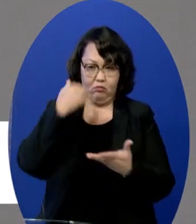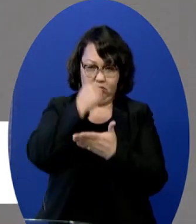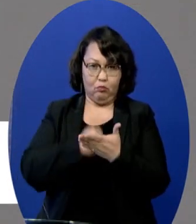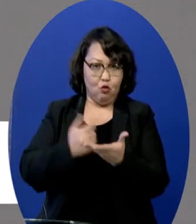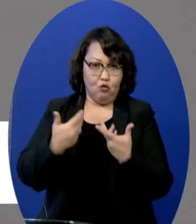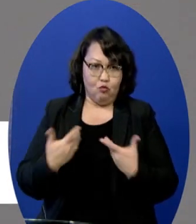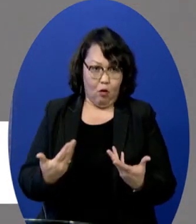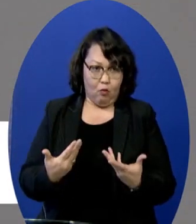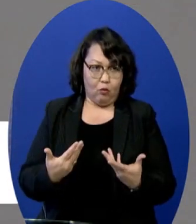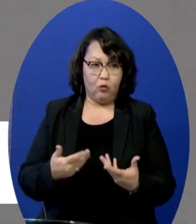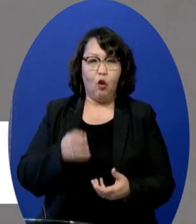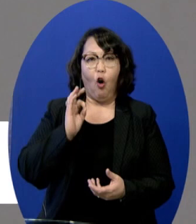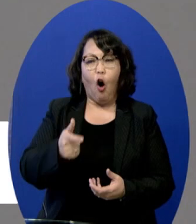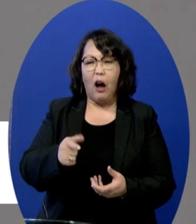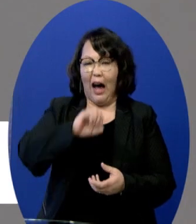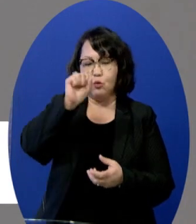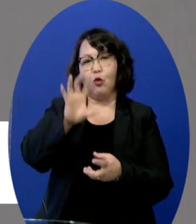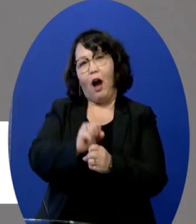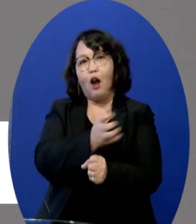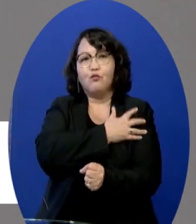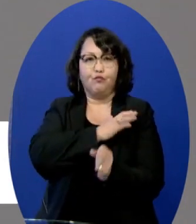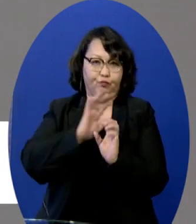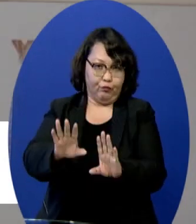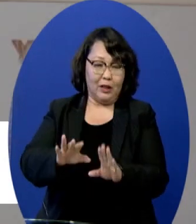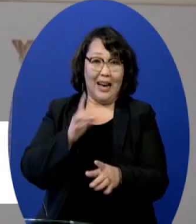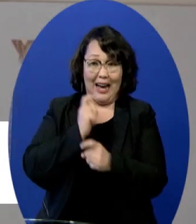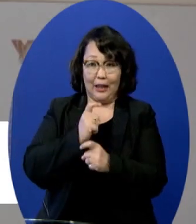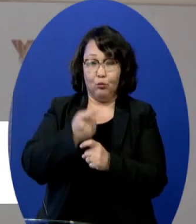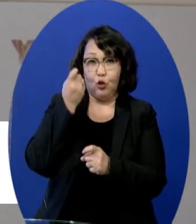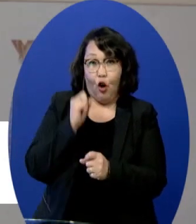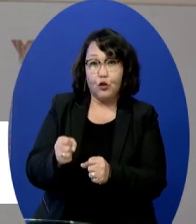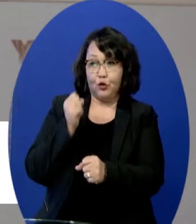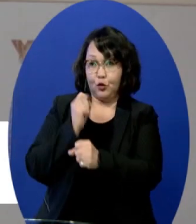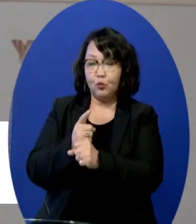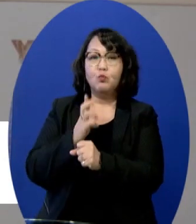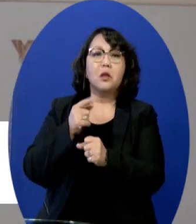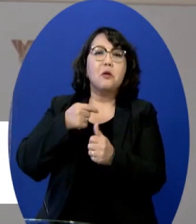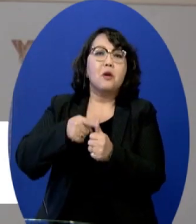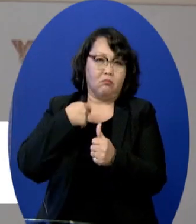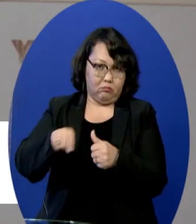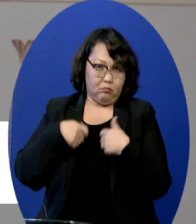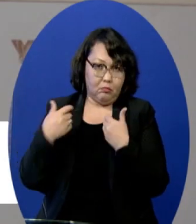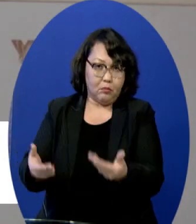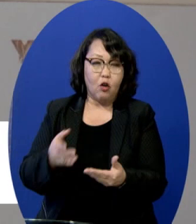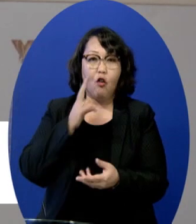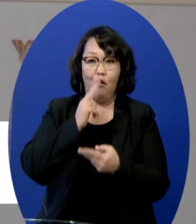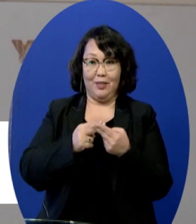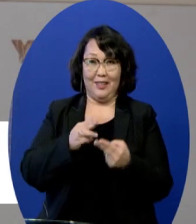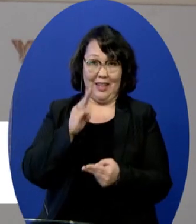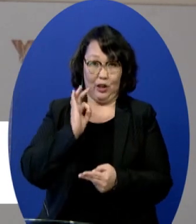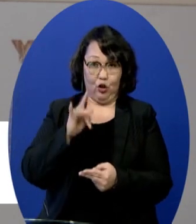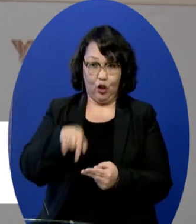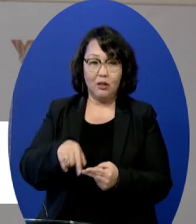Яг уулнууд энэ халамж гэдэг юмнууд чинь бол яг гол айлдаа л ирэх юм лээ шүү дээ. Одоо наа чиг тэгээ одоо намайг бүр хүнсний талаас нэг хуралд нь очиогсэн чигээр